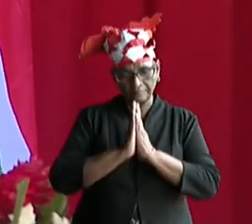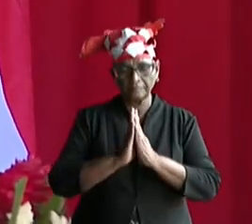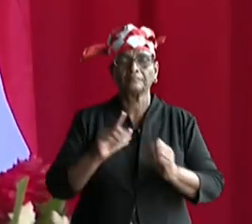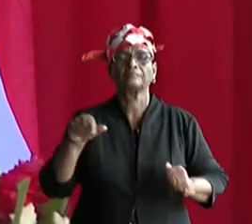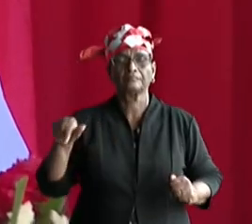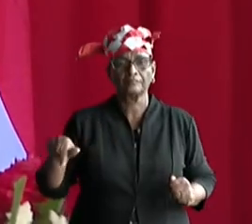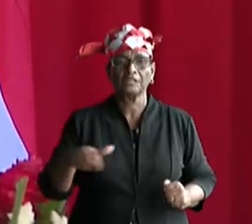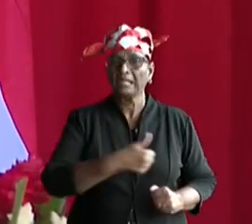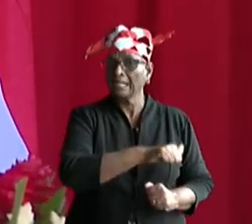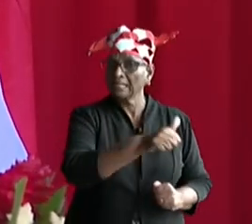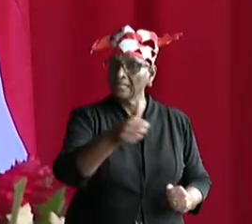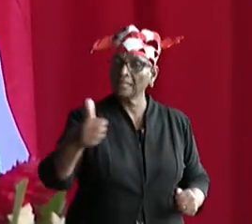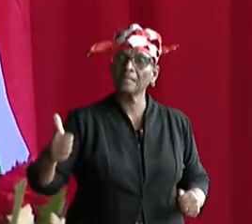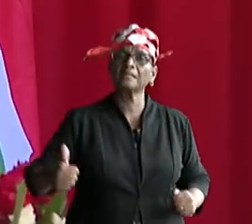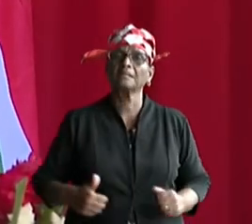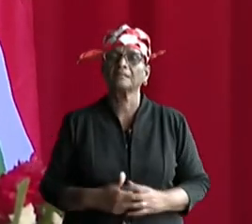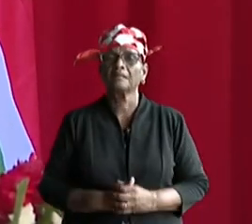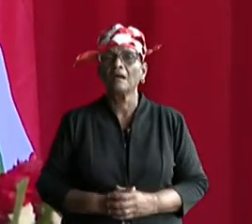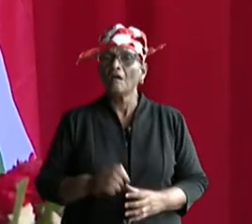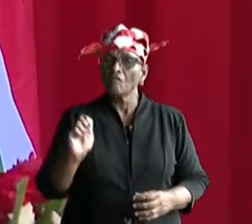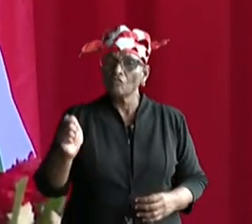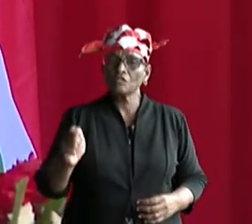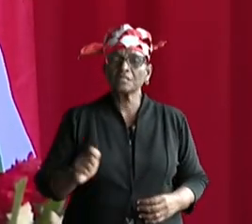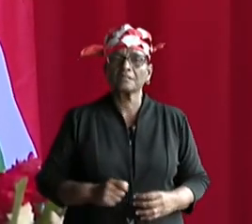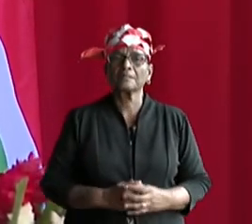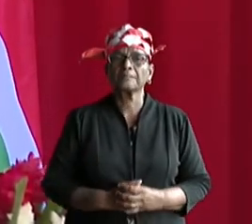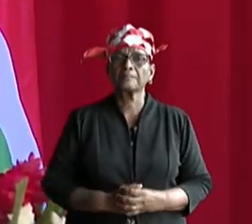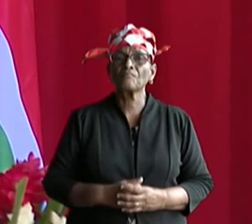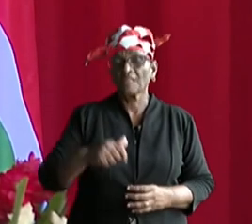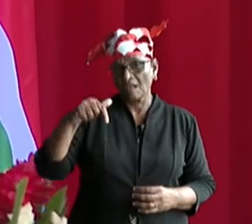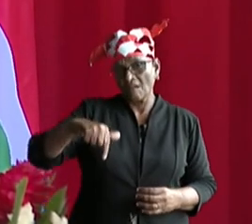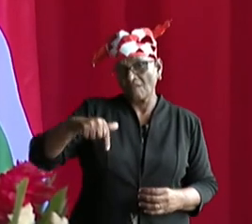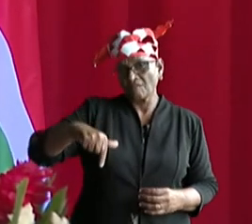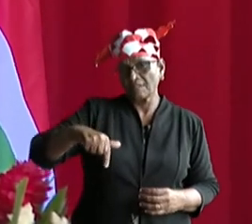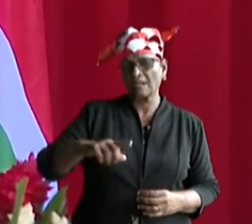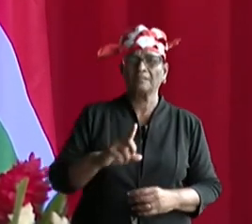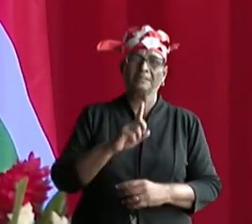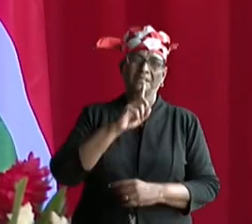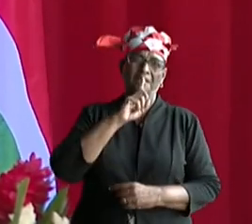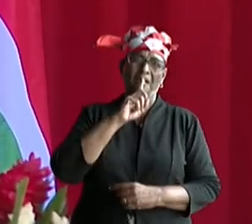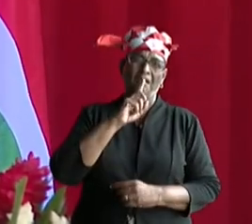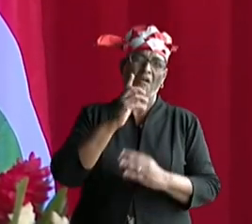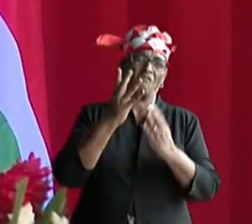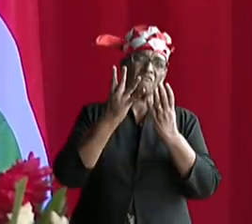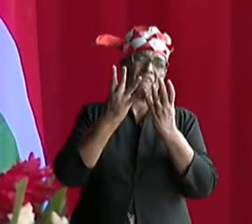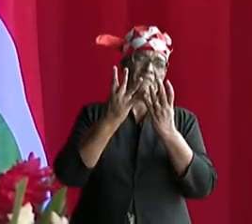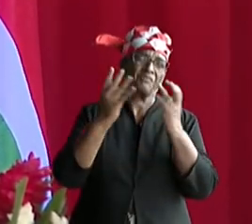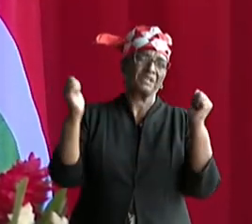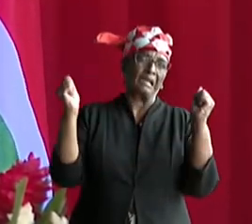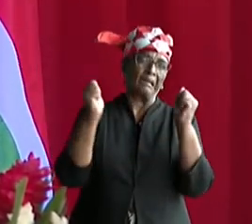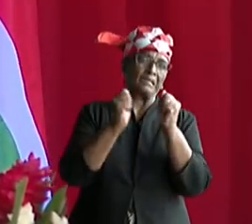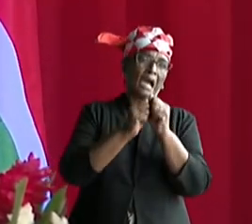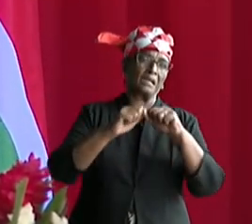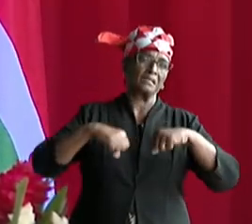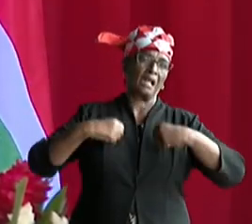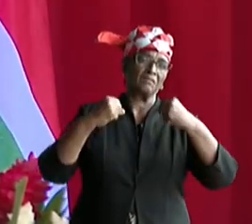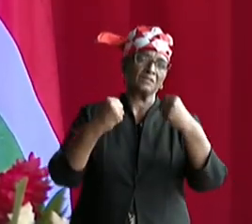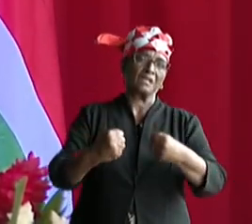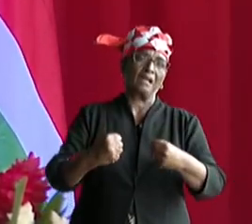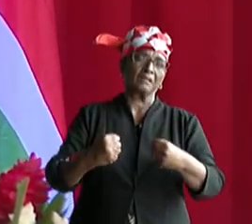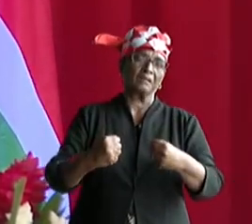allen. Meneer de voorzitter, vandaag staan we stil bij 45 jaar Srividenzi,